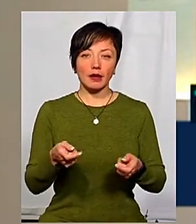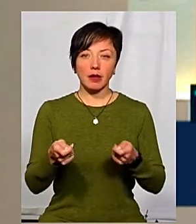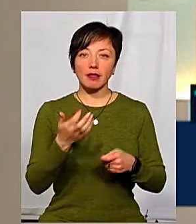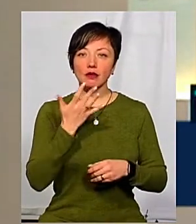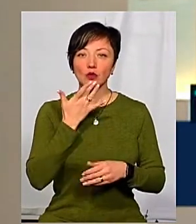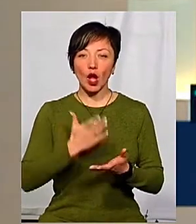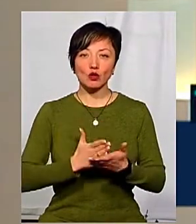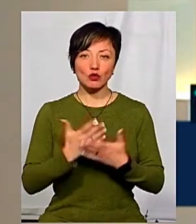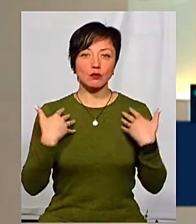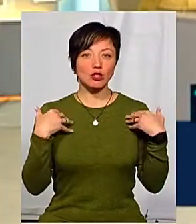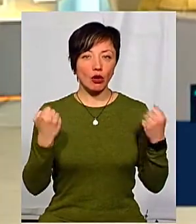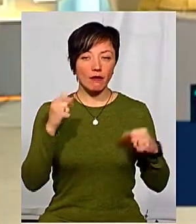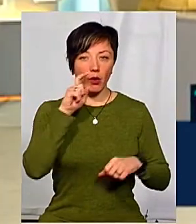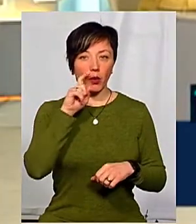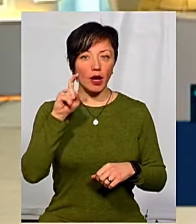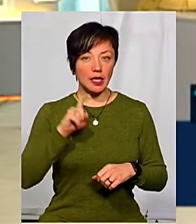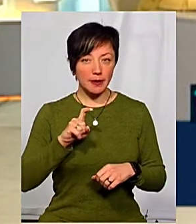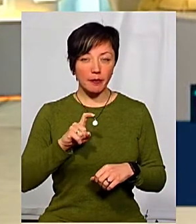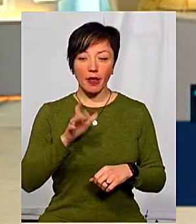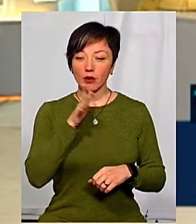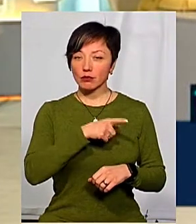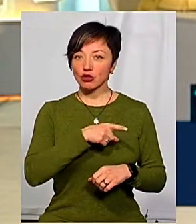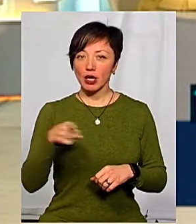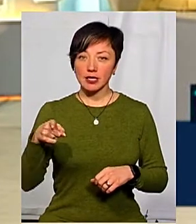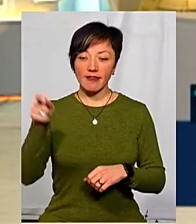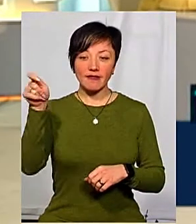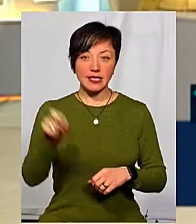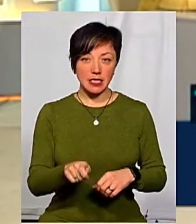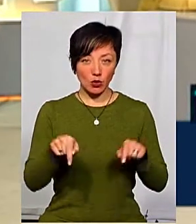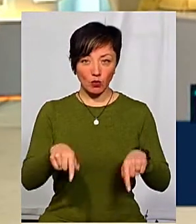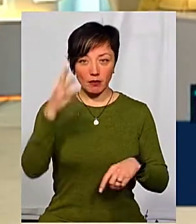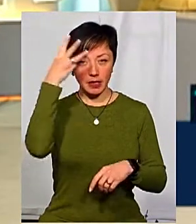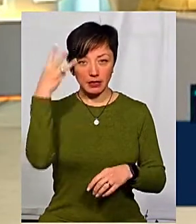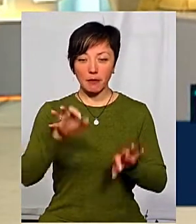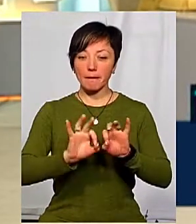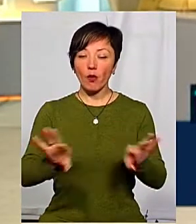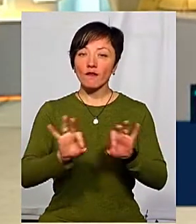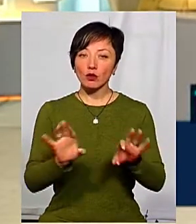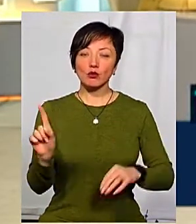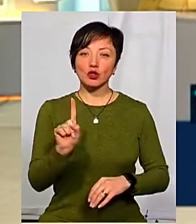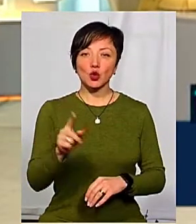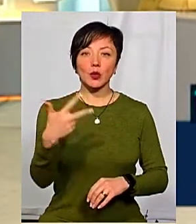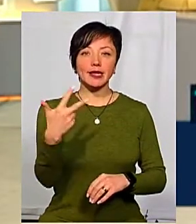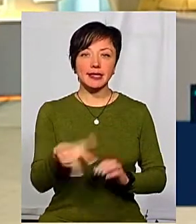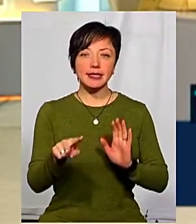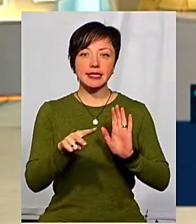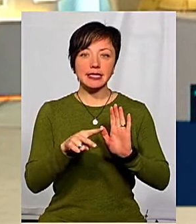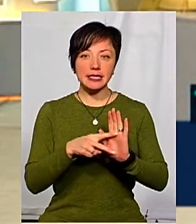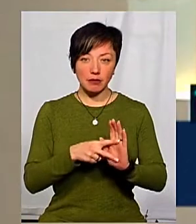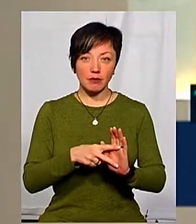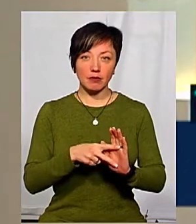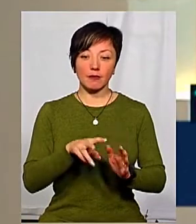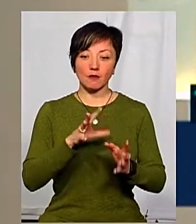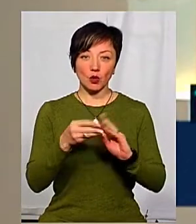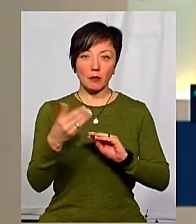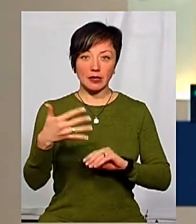департаменту Національної служби здоров'я України Мар'яна Возниця під час візиту у Хмельницький повідомила, що 37 з